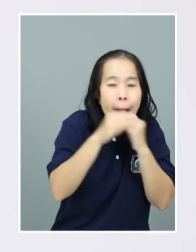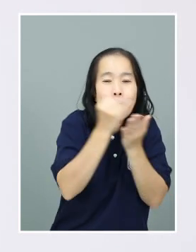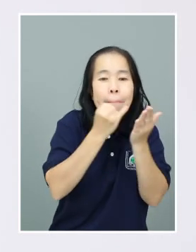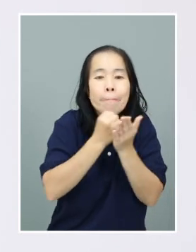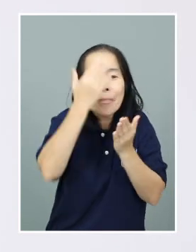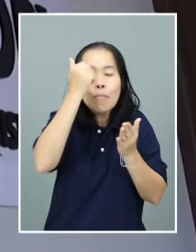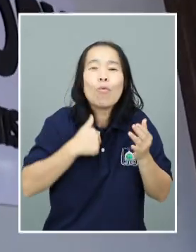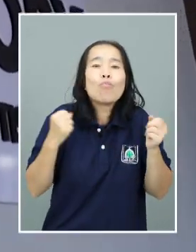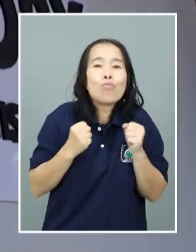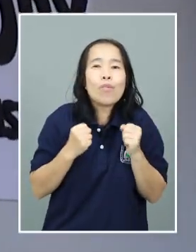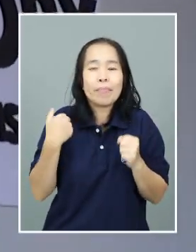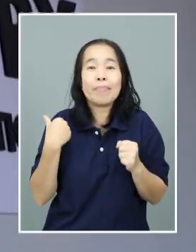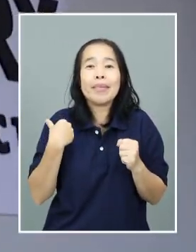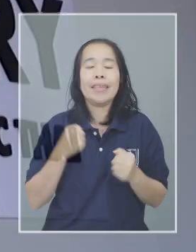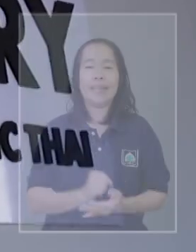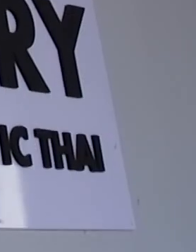ว่ามันจะหลอน